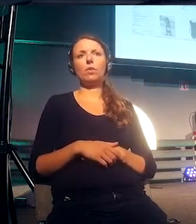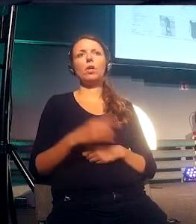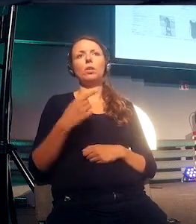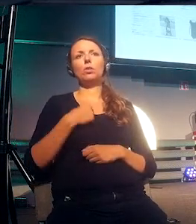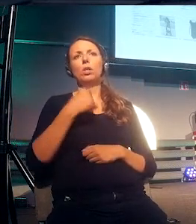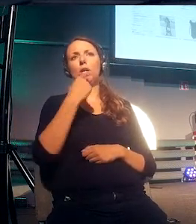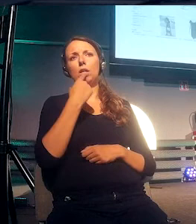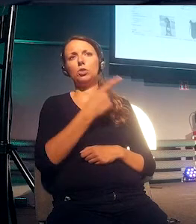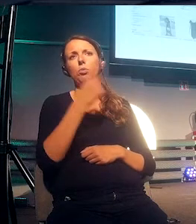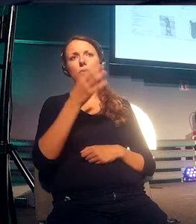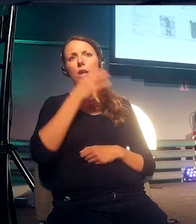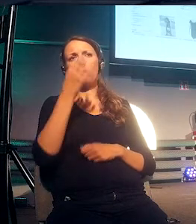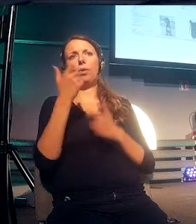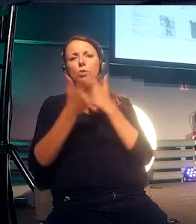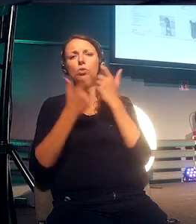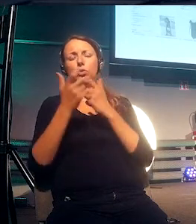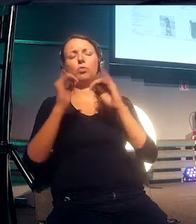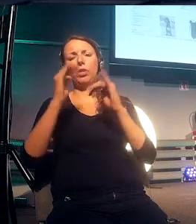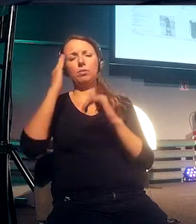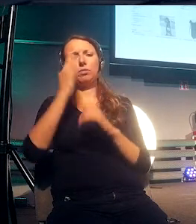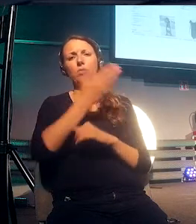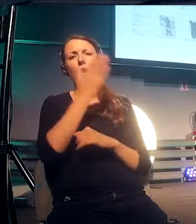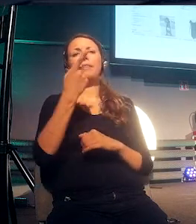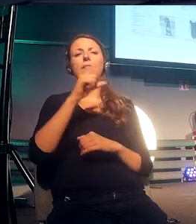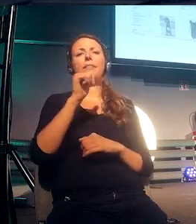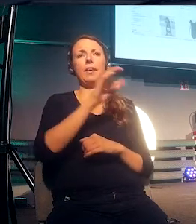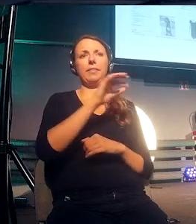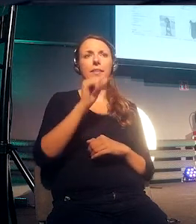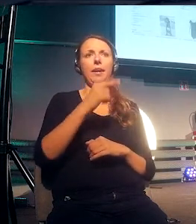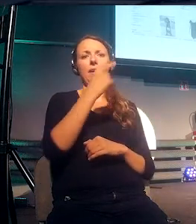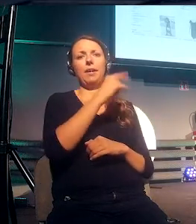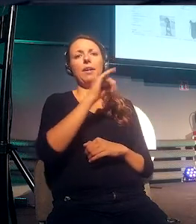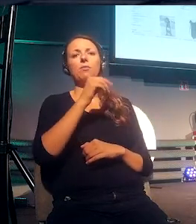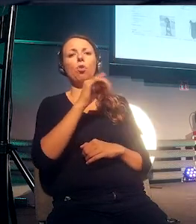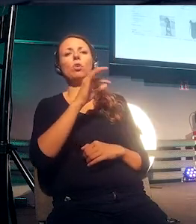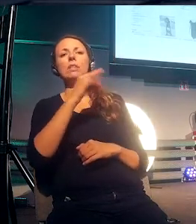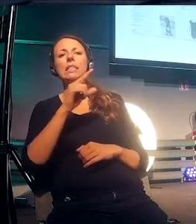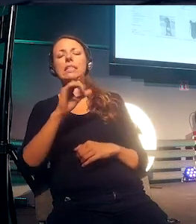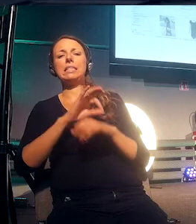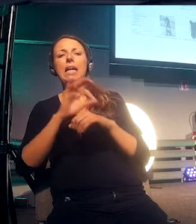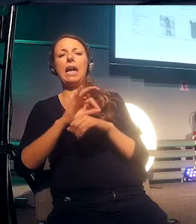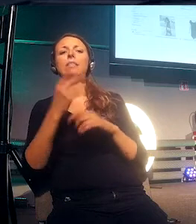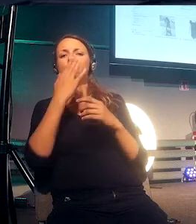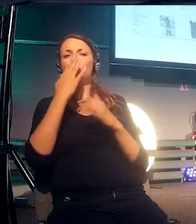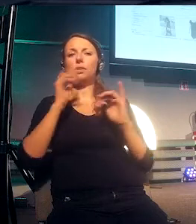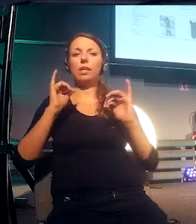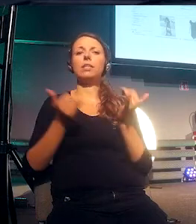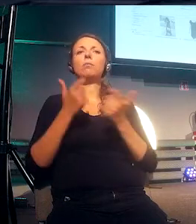podejście data-informed design polega na tym, że analizujemy to,